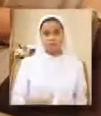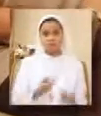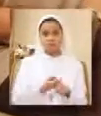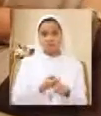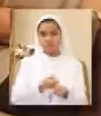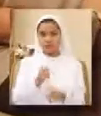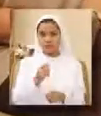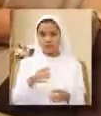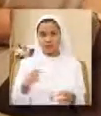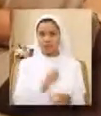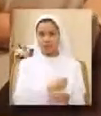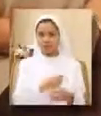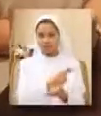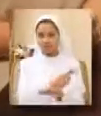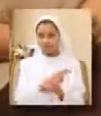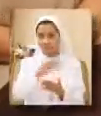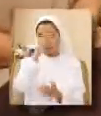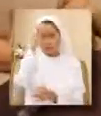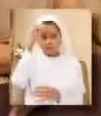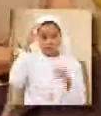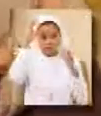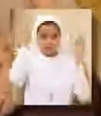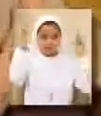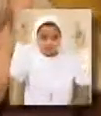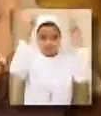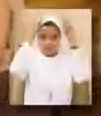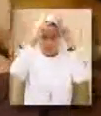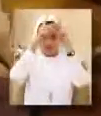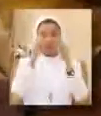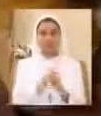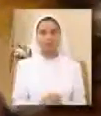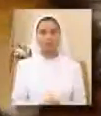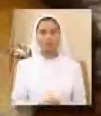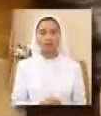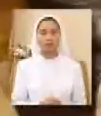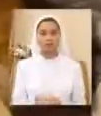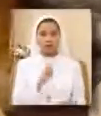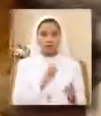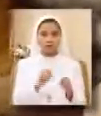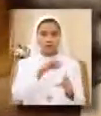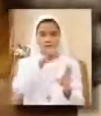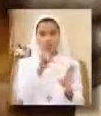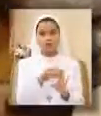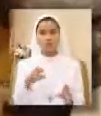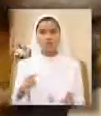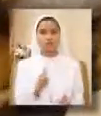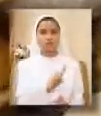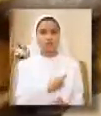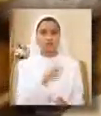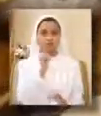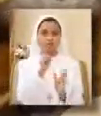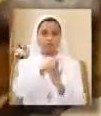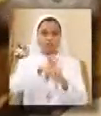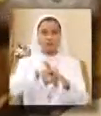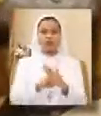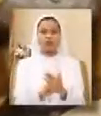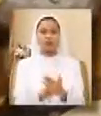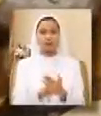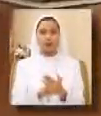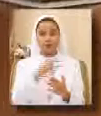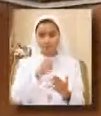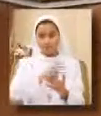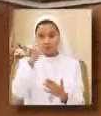So, makasama po kayo sa amin sa isang oras ng ating programang Kamusta Po,